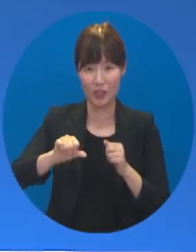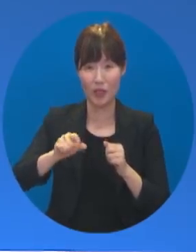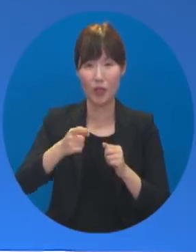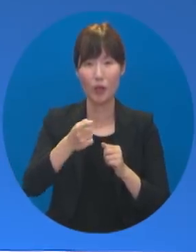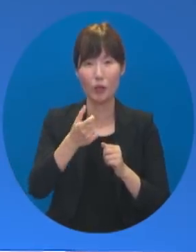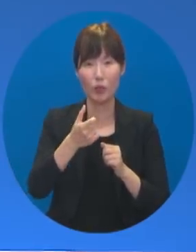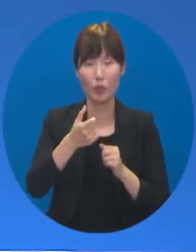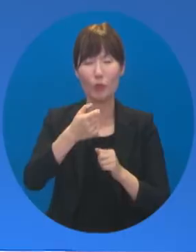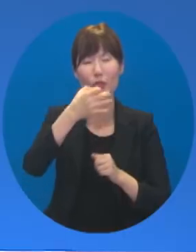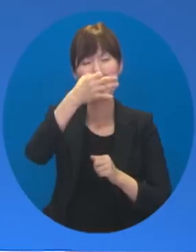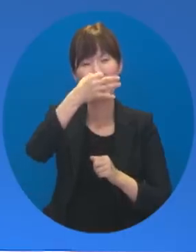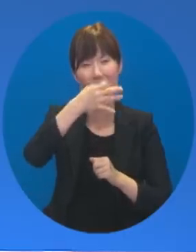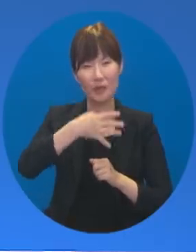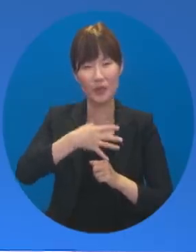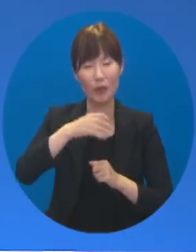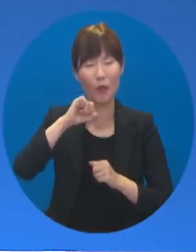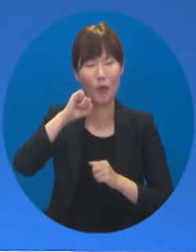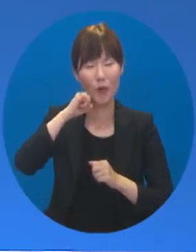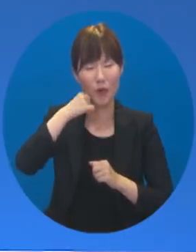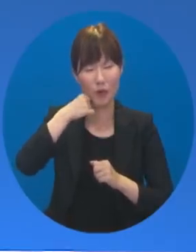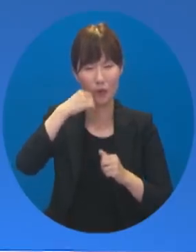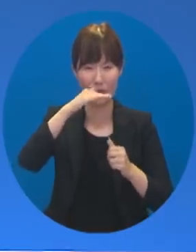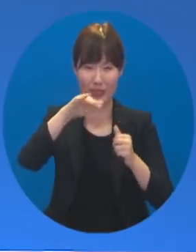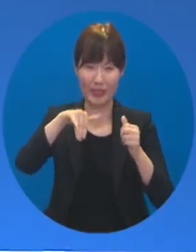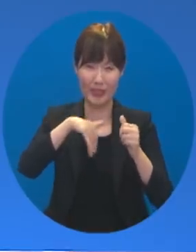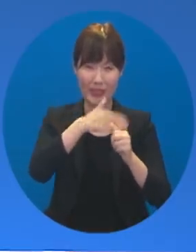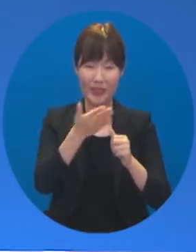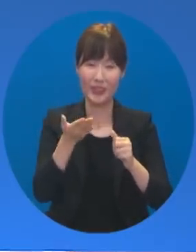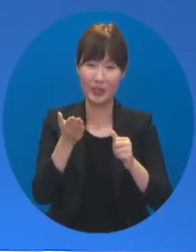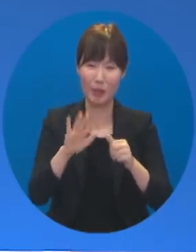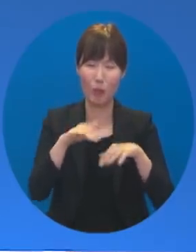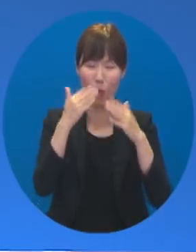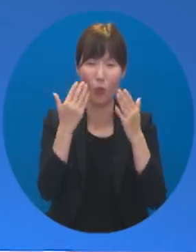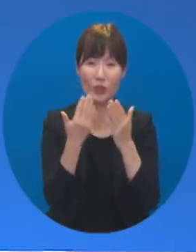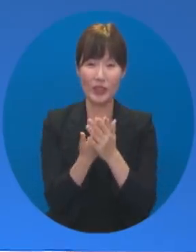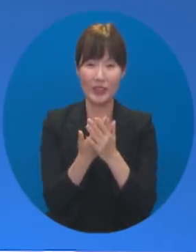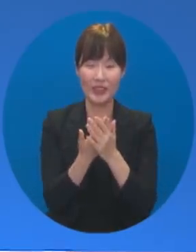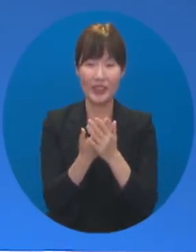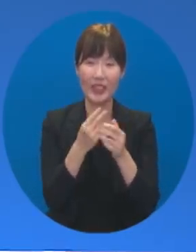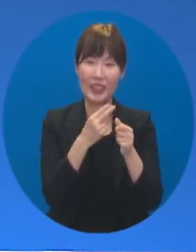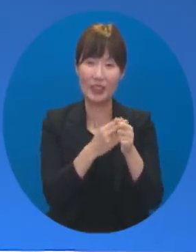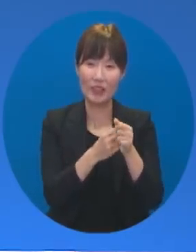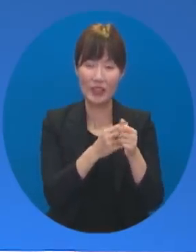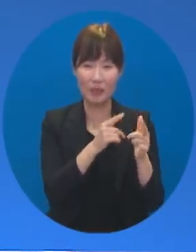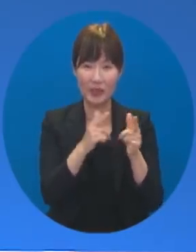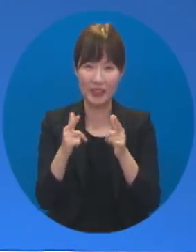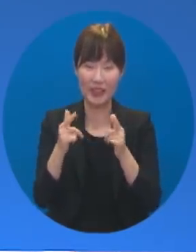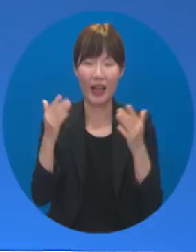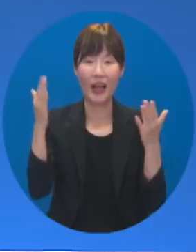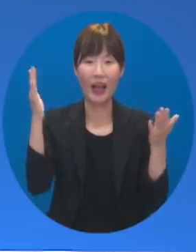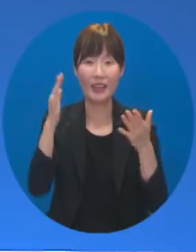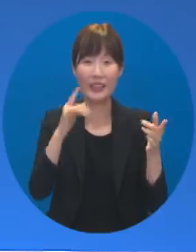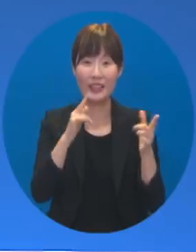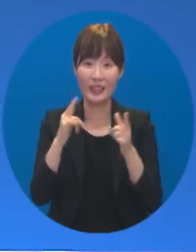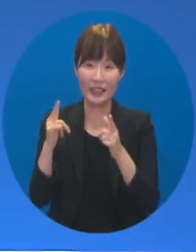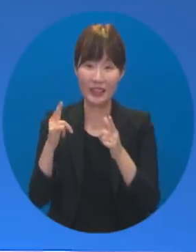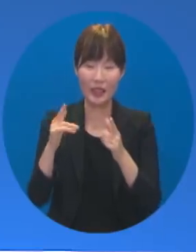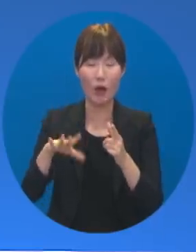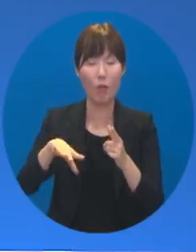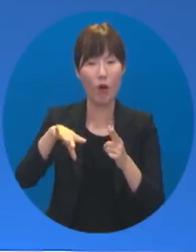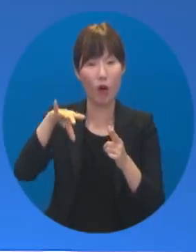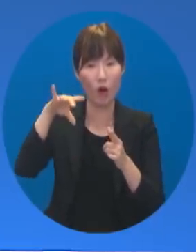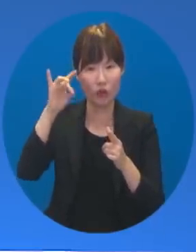힘들어했지만 모든 아이들이 그리고 선생님들께서 원기에 대해서 미리 말씀해 주셨고